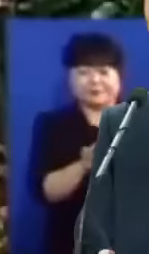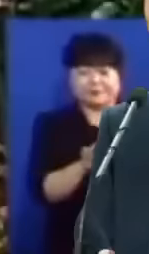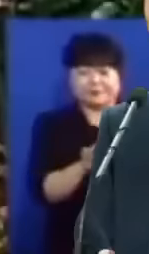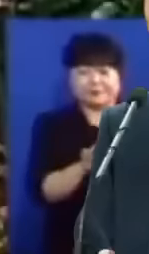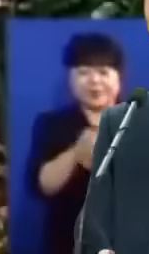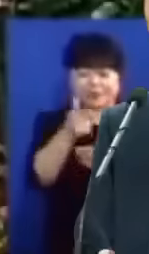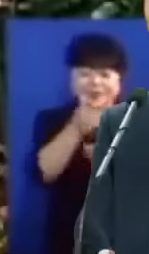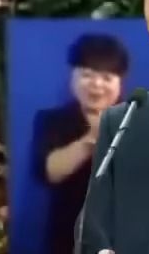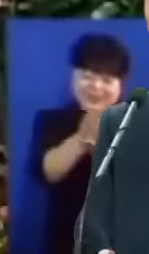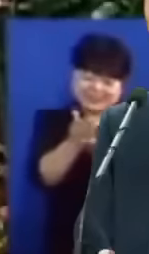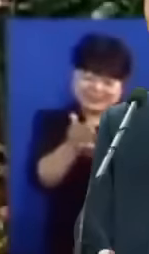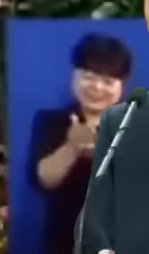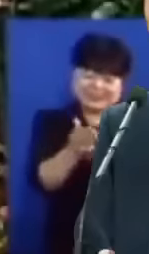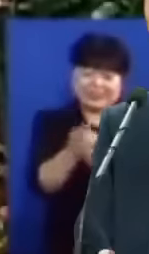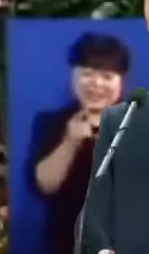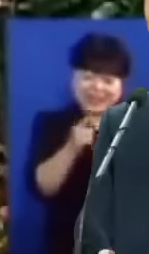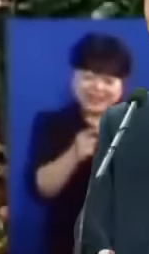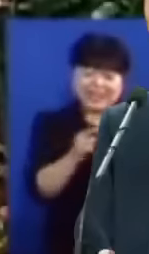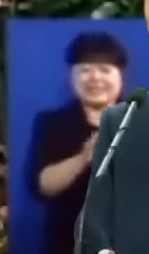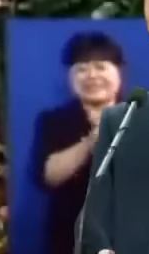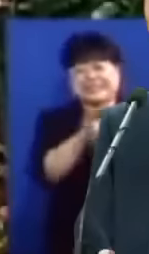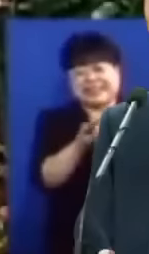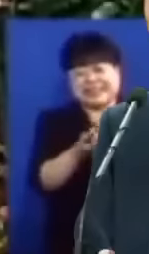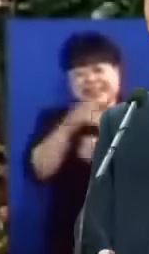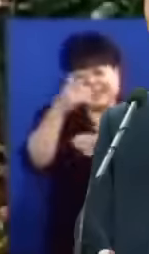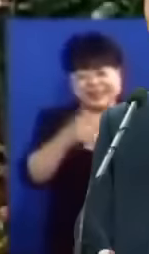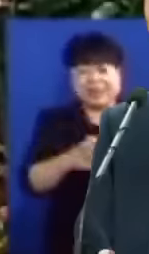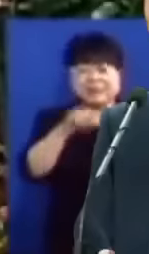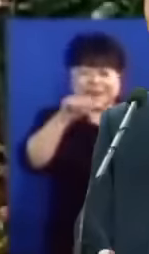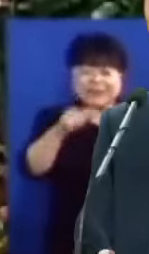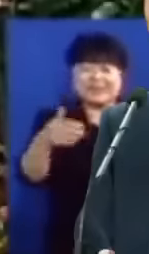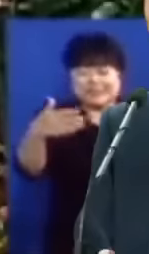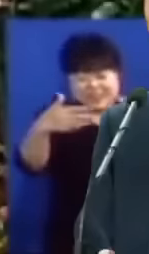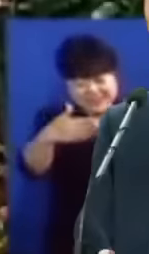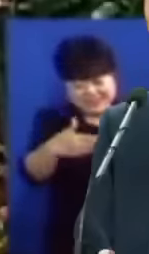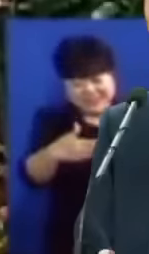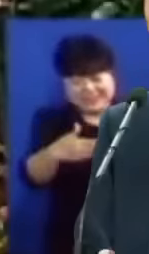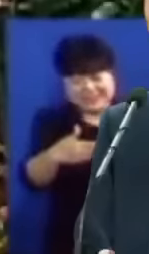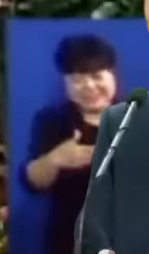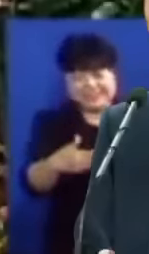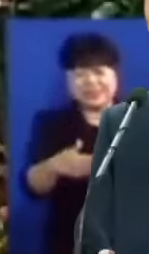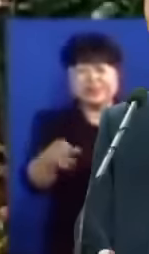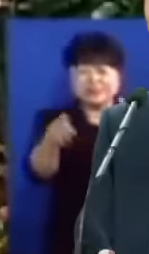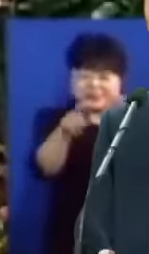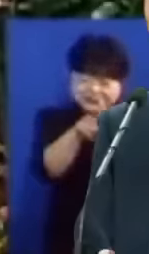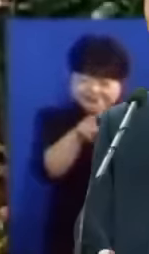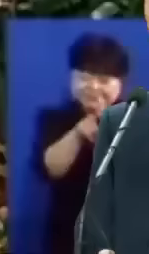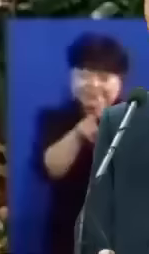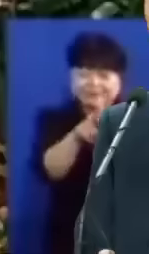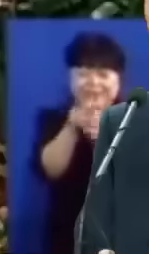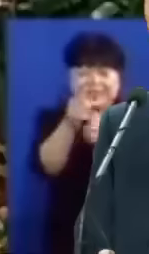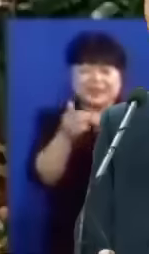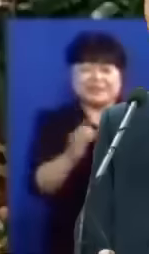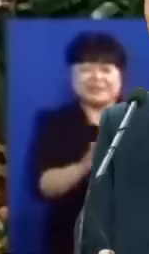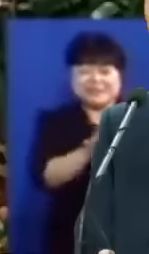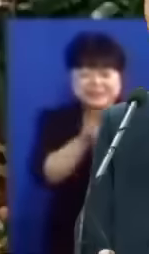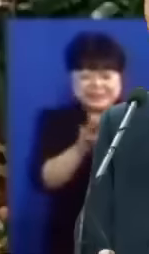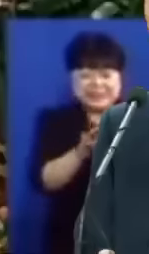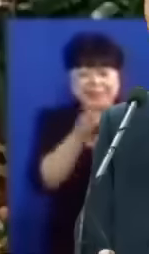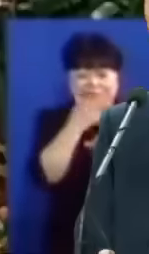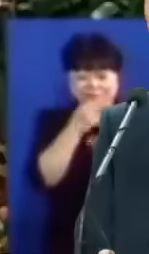여섯 가지인데 그 중에 한 가지는 사랑이고 나머지 다섯은 신뢰라고 말합니다. 하나님은